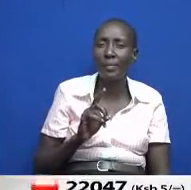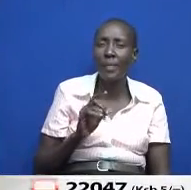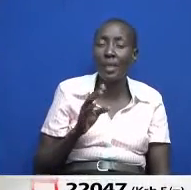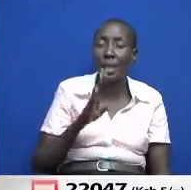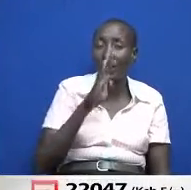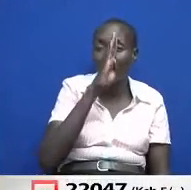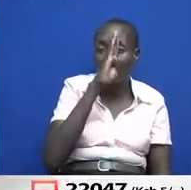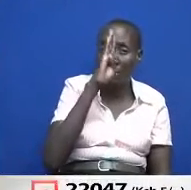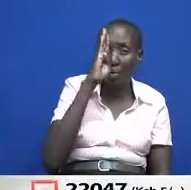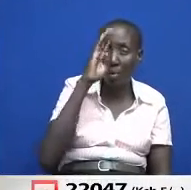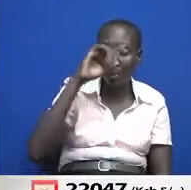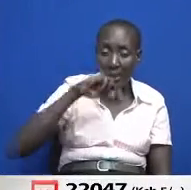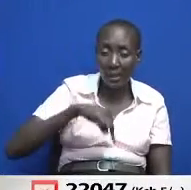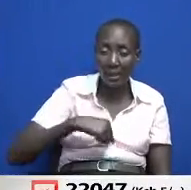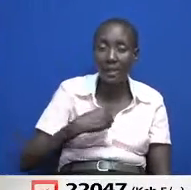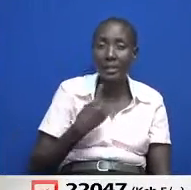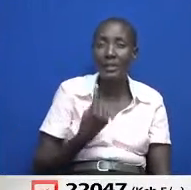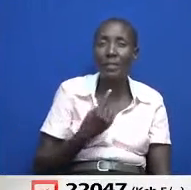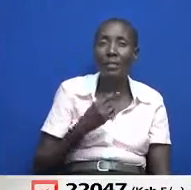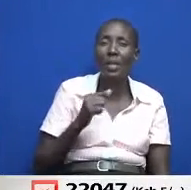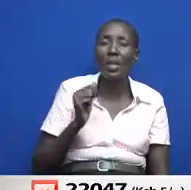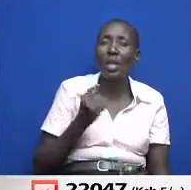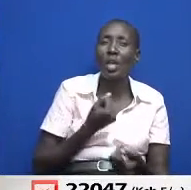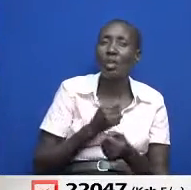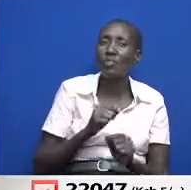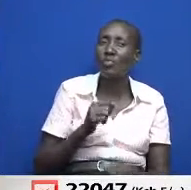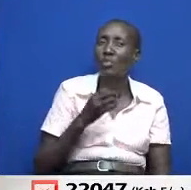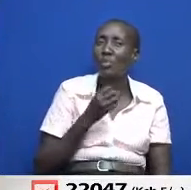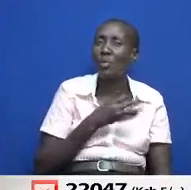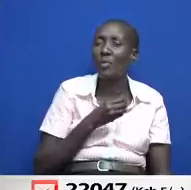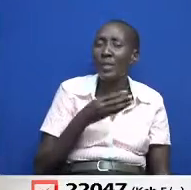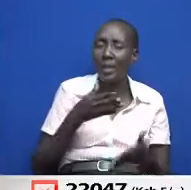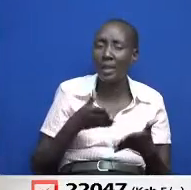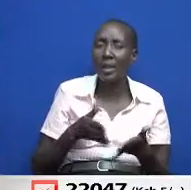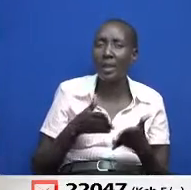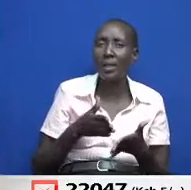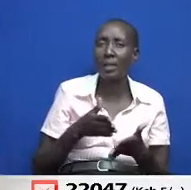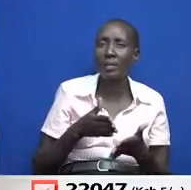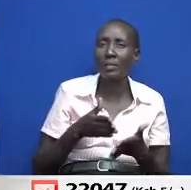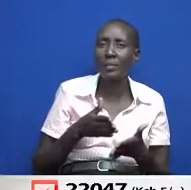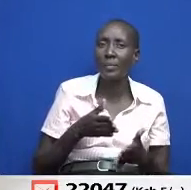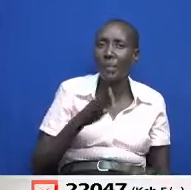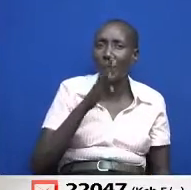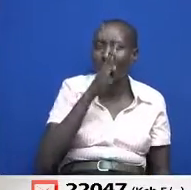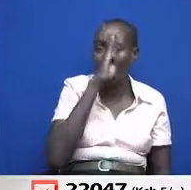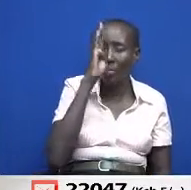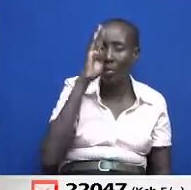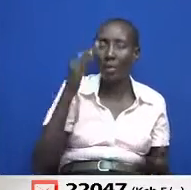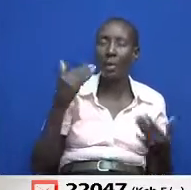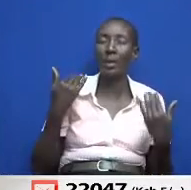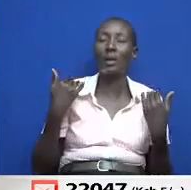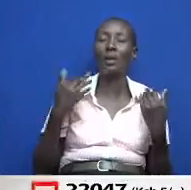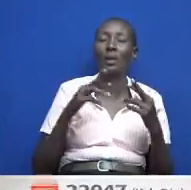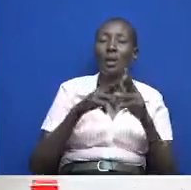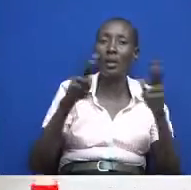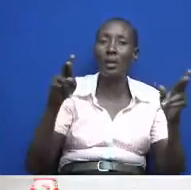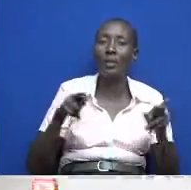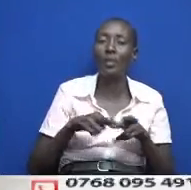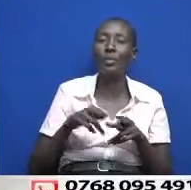hii, mimi mtu hawezi tisha mimi Bungoma. Bungoma ni bedroom yangu. Siwezi